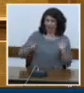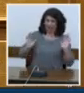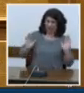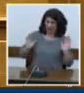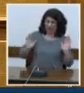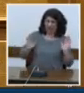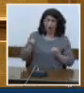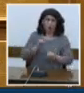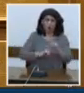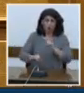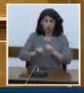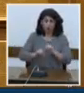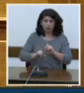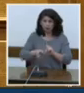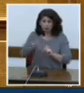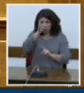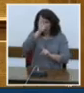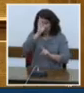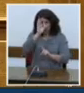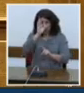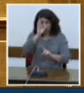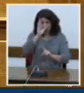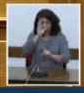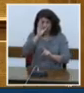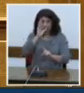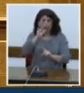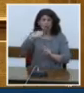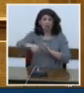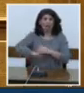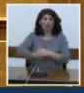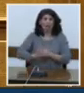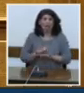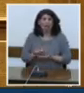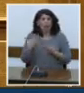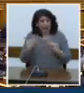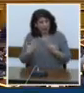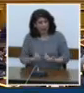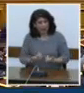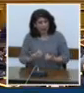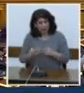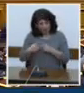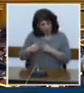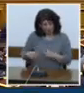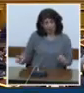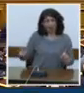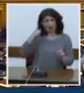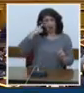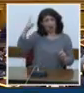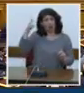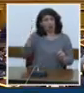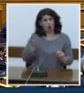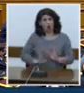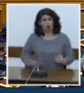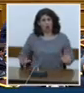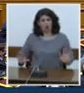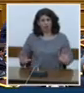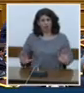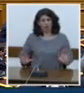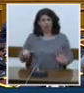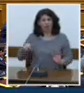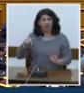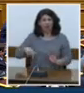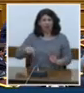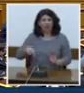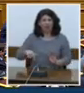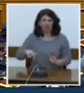βία να έχουν τη δικιά τους ξεχωριστή ιδεολογία. Ο κατήφορος αυτός